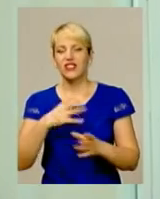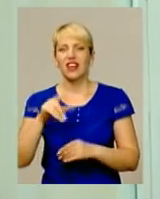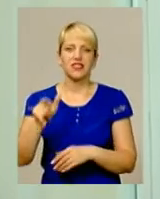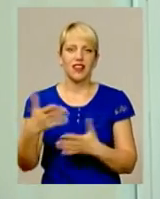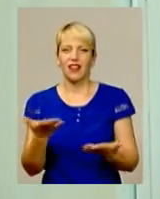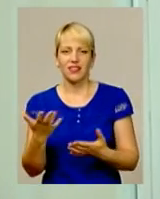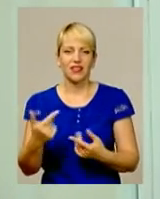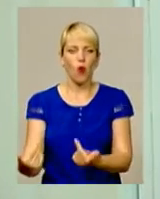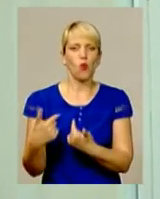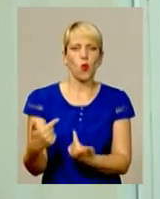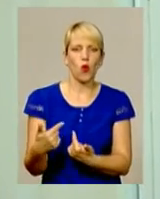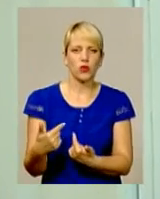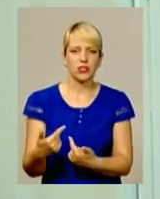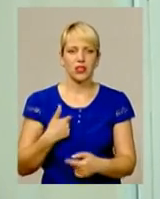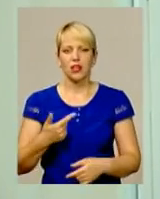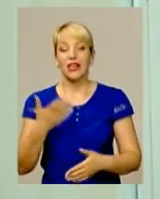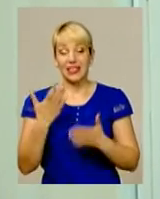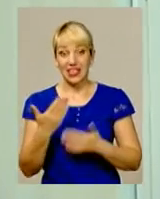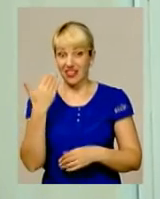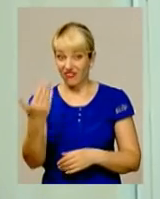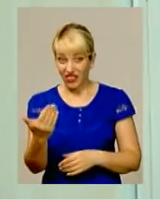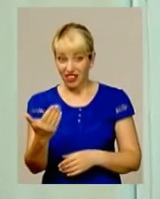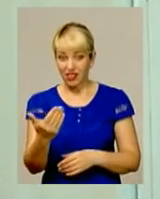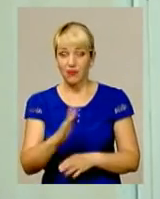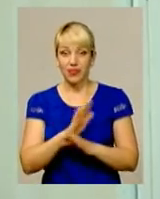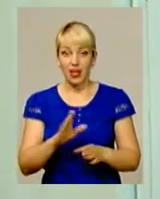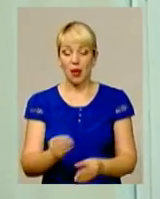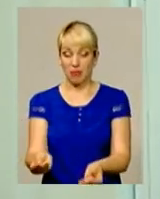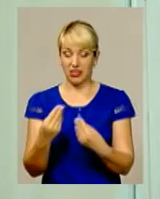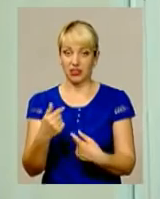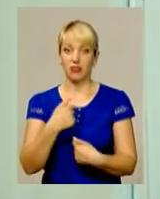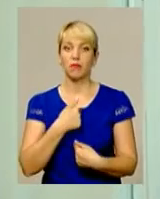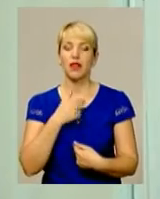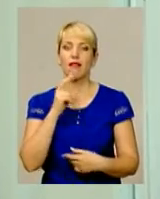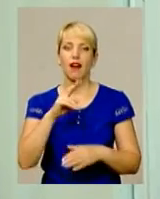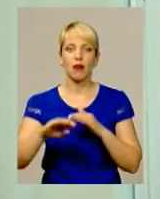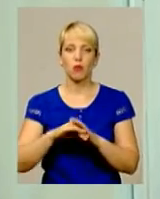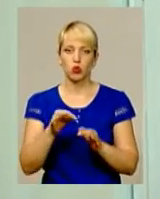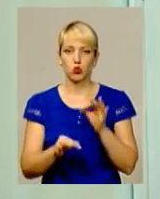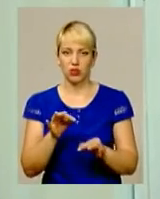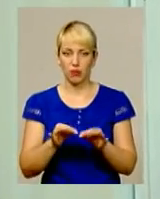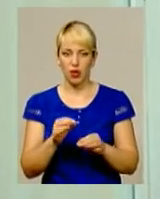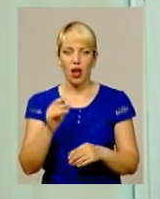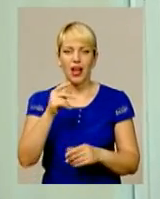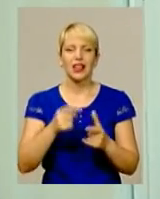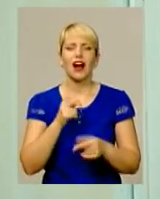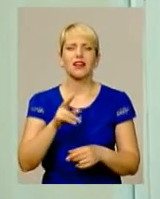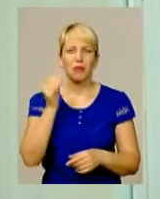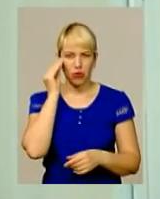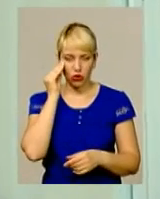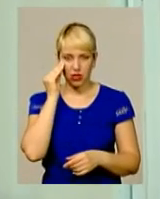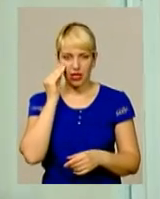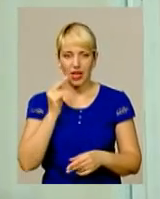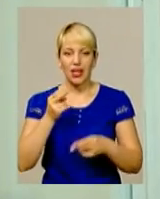какие-то там угрозы я там. Значит, если вы не предоставите мне, как подсудимому или какому-то там подозреваемому,